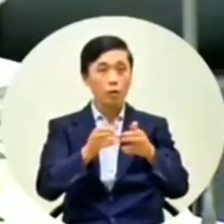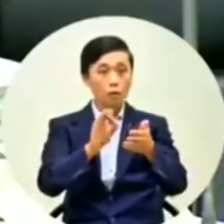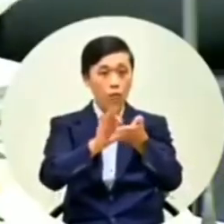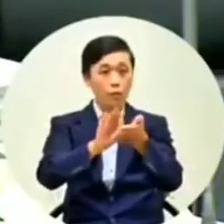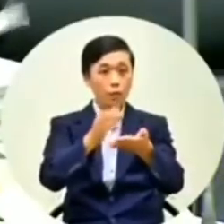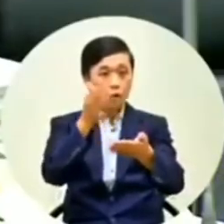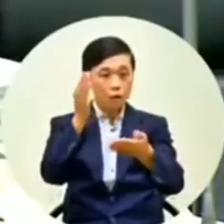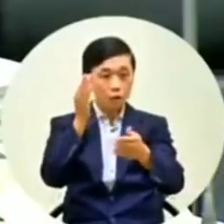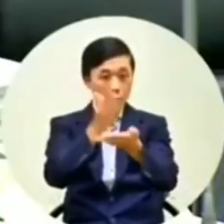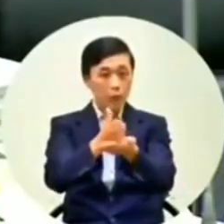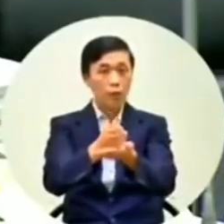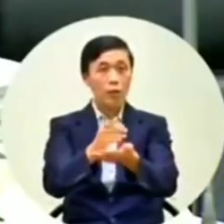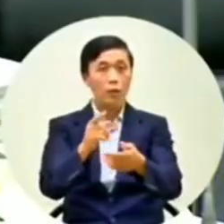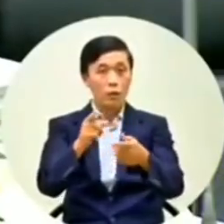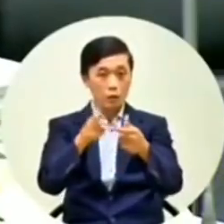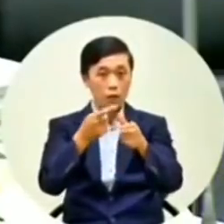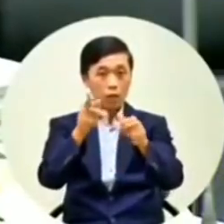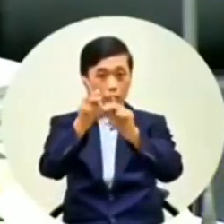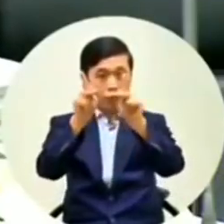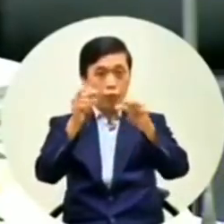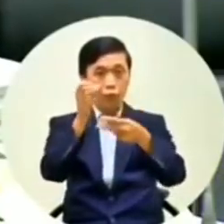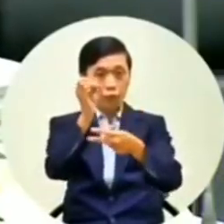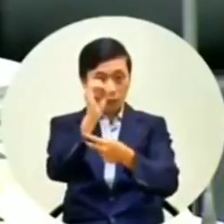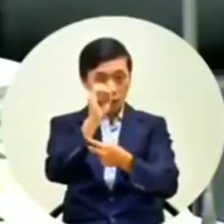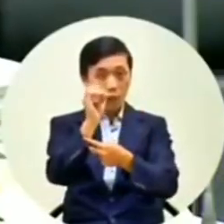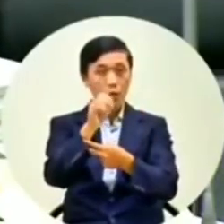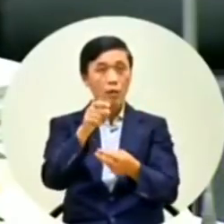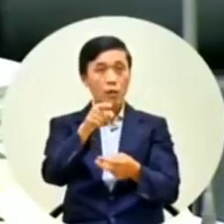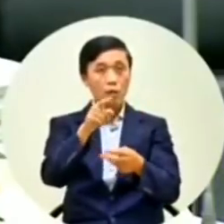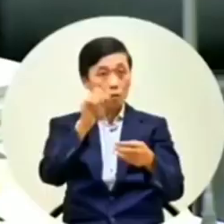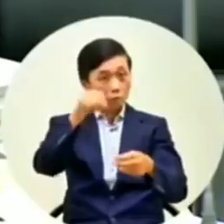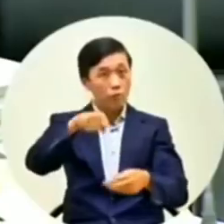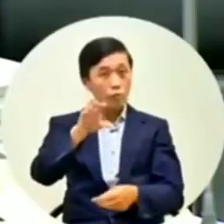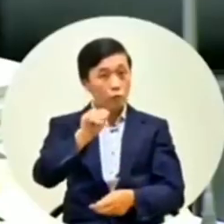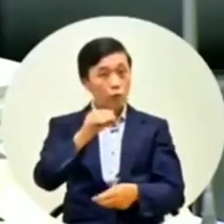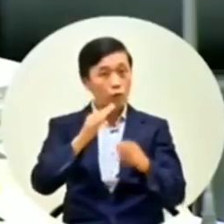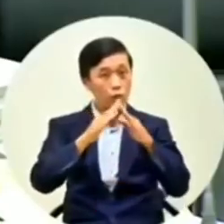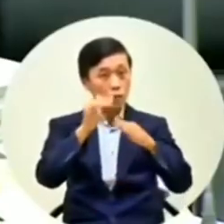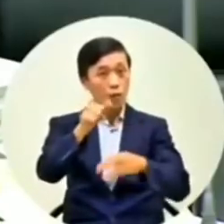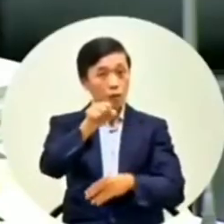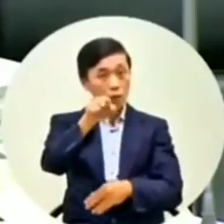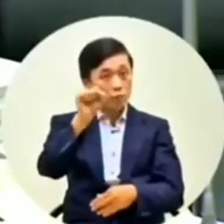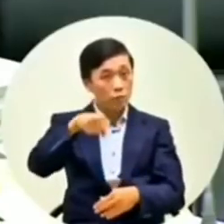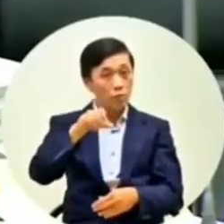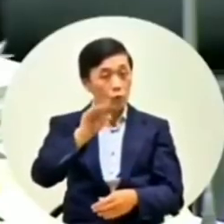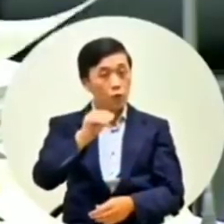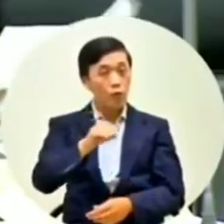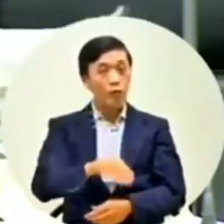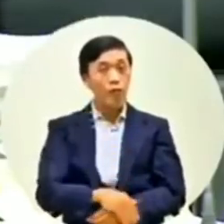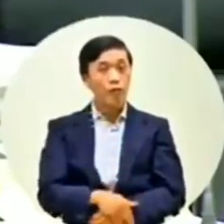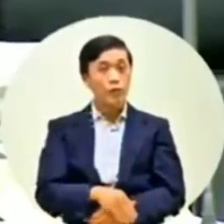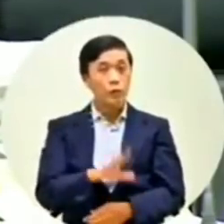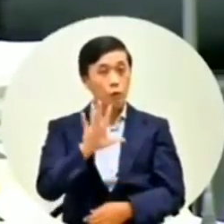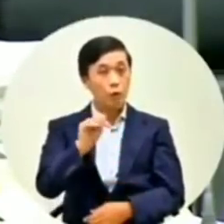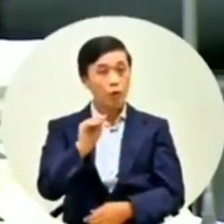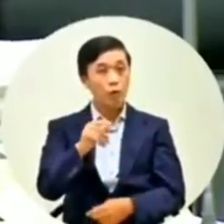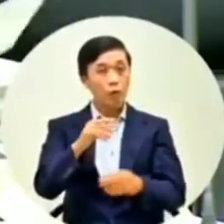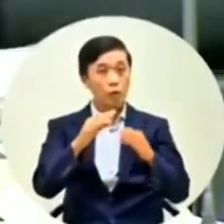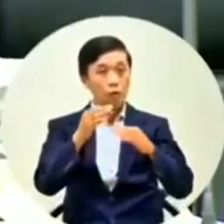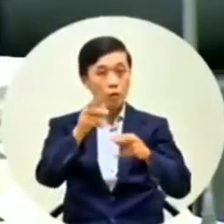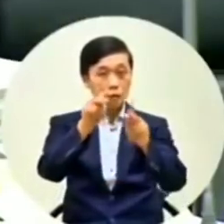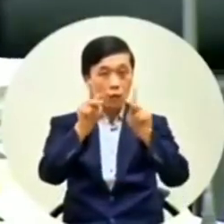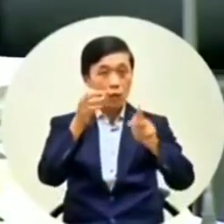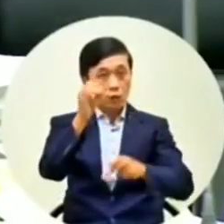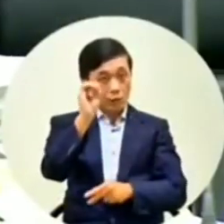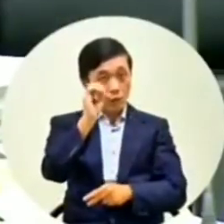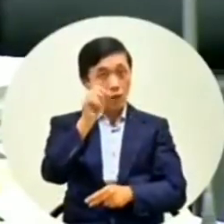所以我们从零举债开始。市长你赌同意不？市长你有同意吗？零举债